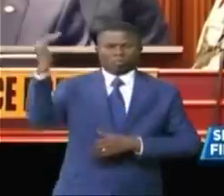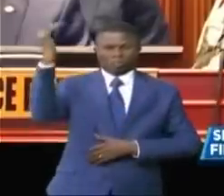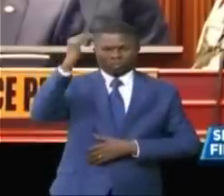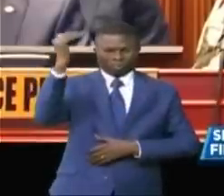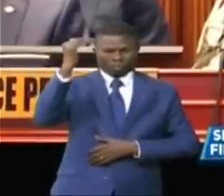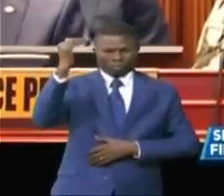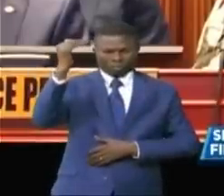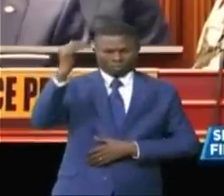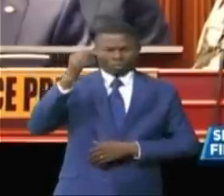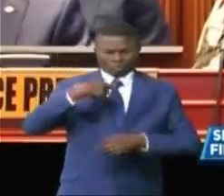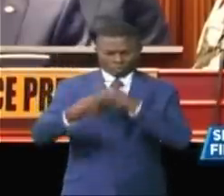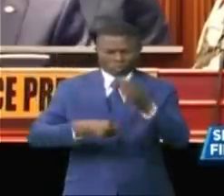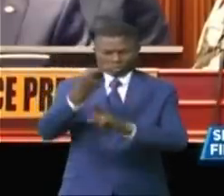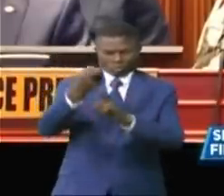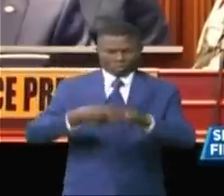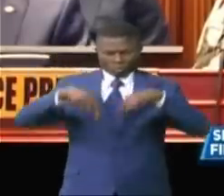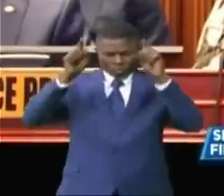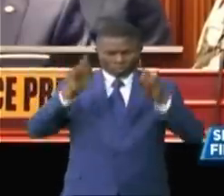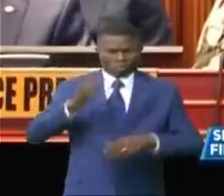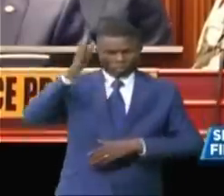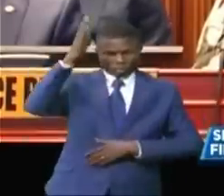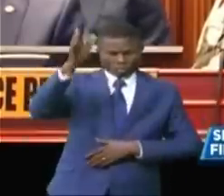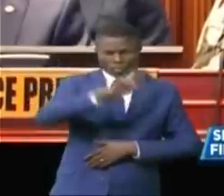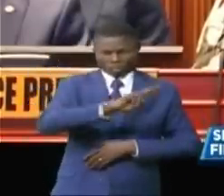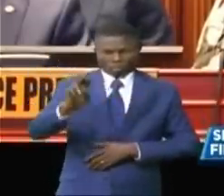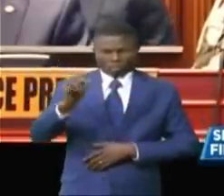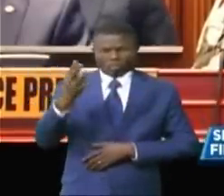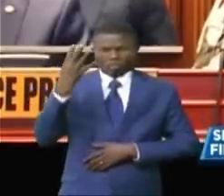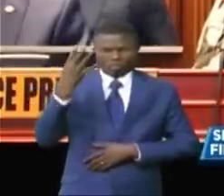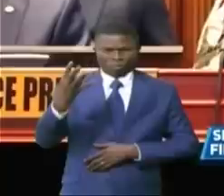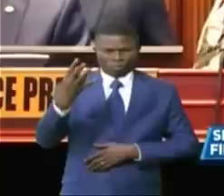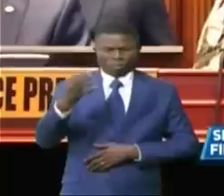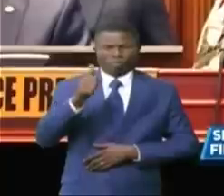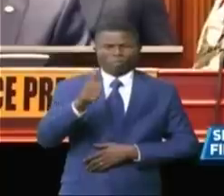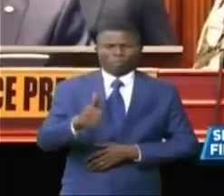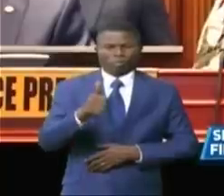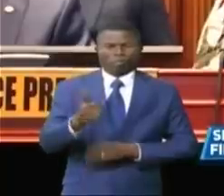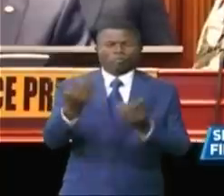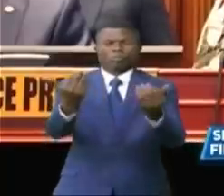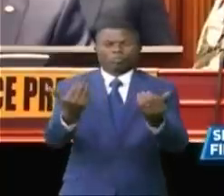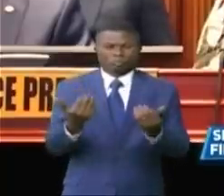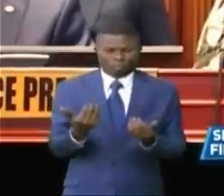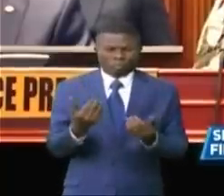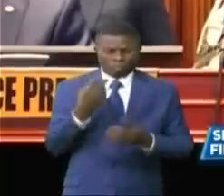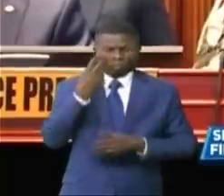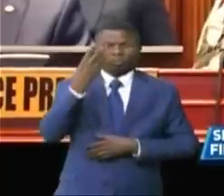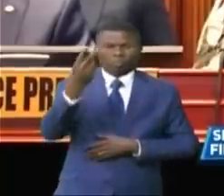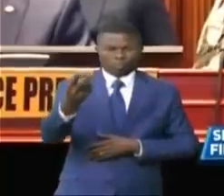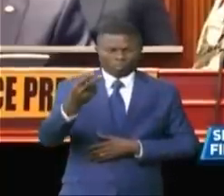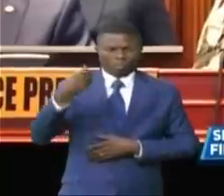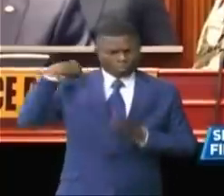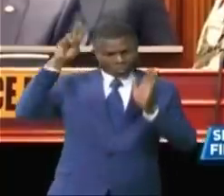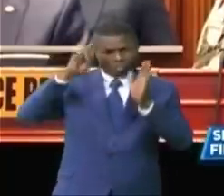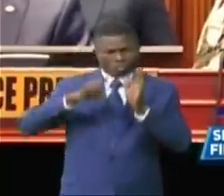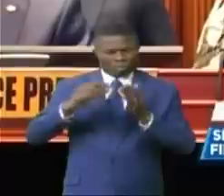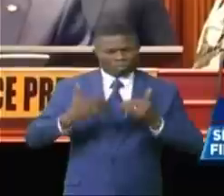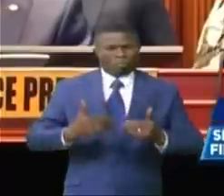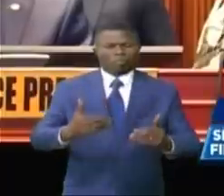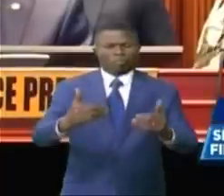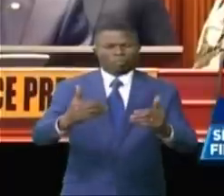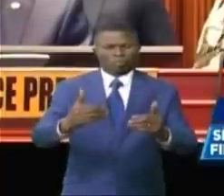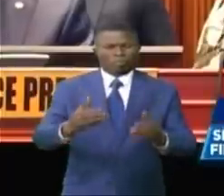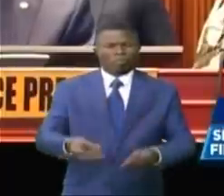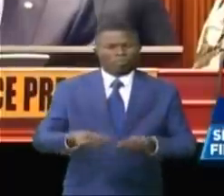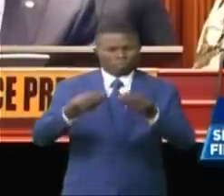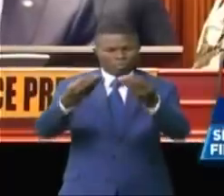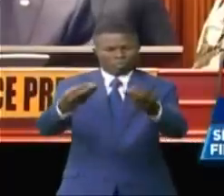et en début de l'année prochaine. J'émets le vœu de voir le gouvernement continuer à décaisser